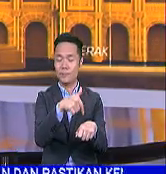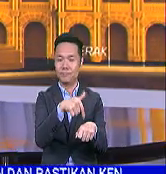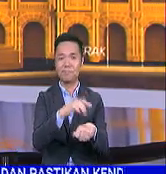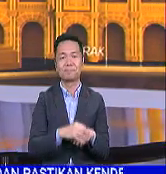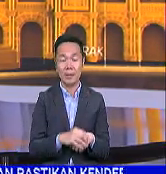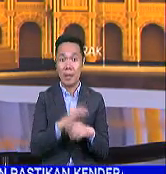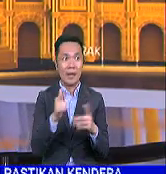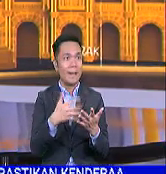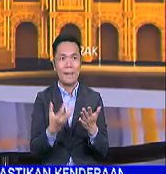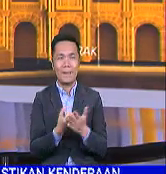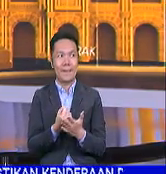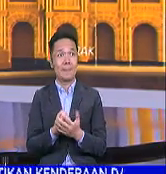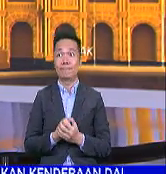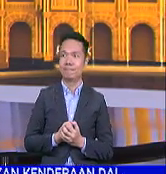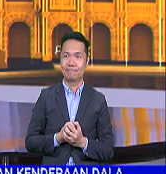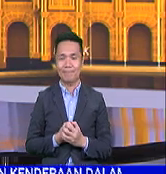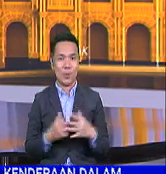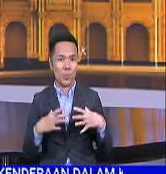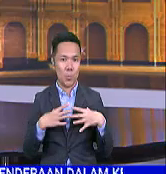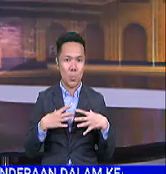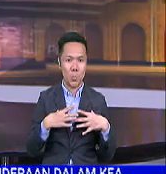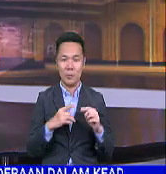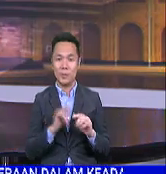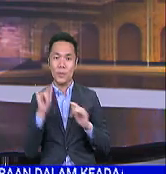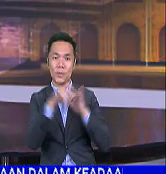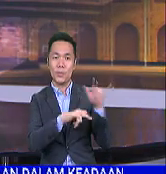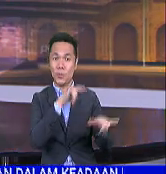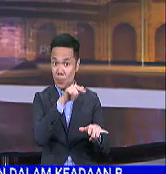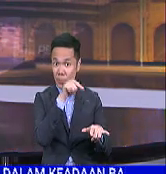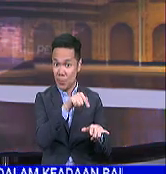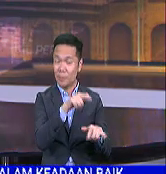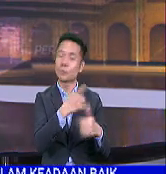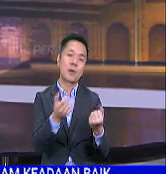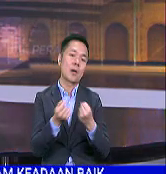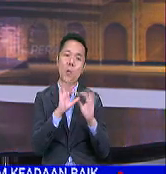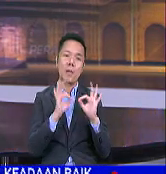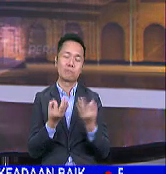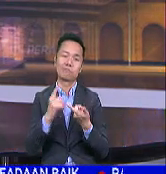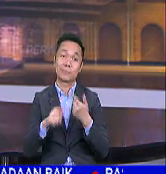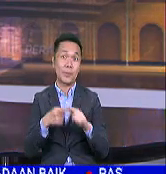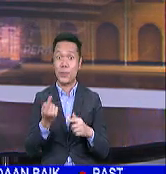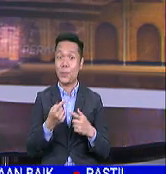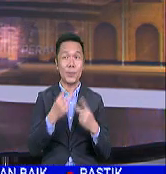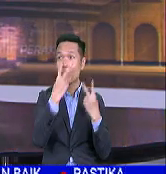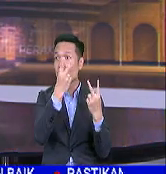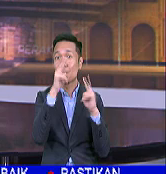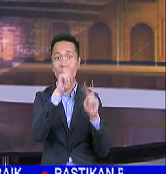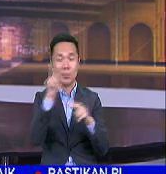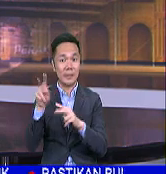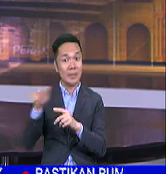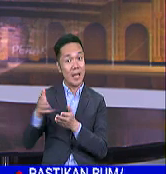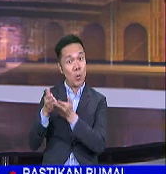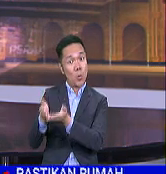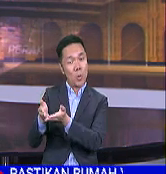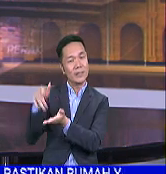mengambil kesempatan memanfaatkan cuti umum Tahun Baru Cina untuk melancong bersama keluarga atau rakan. Tinjauan mendapati jeti Kuala Kedah